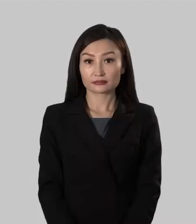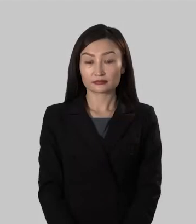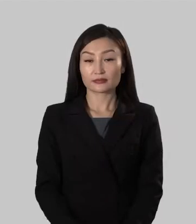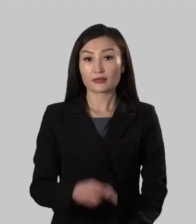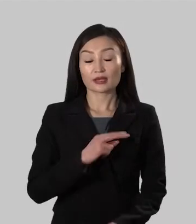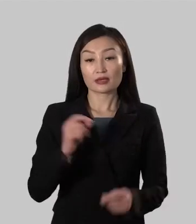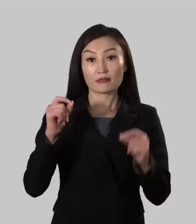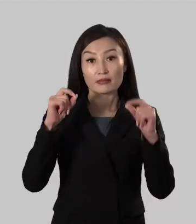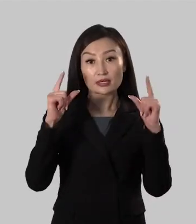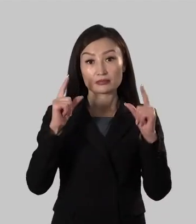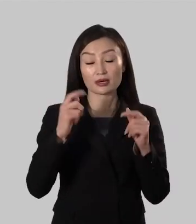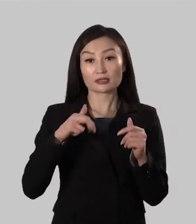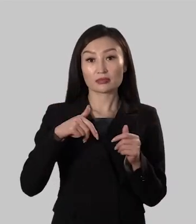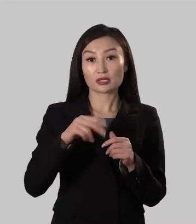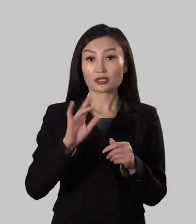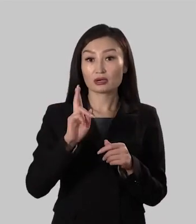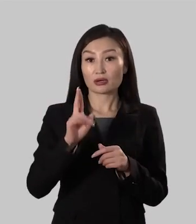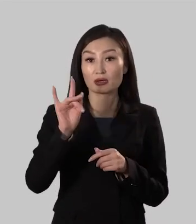Я просыпаюсь и подхожу к окну.